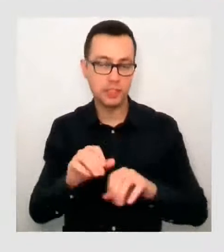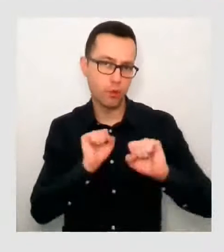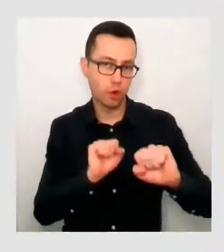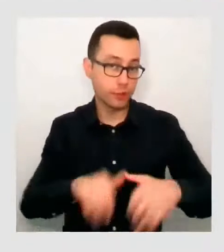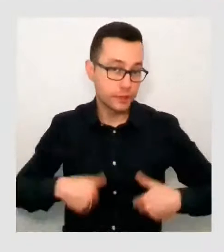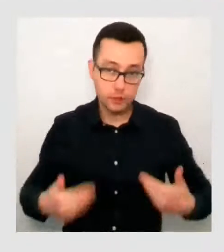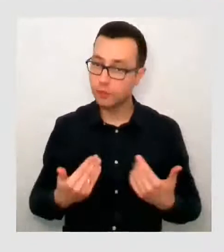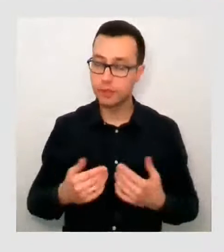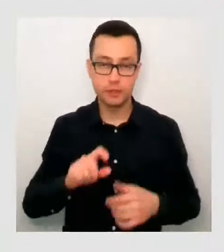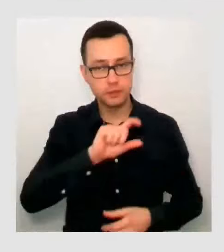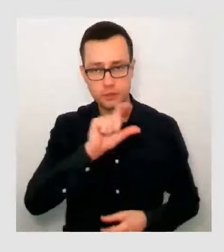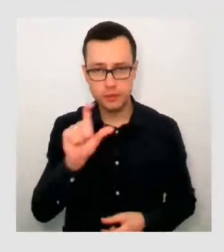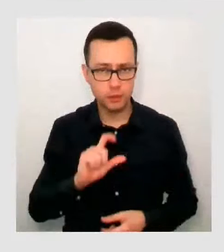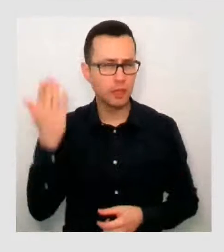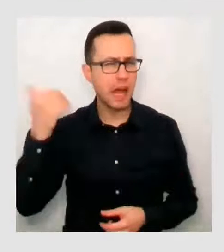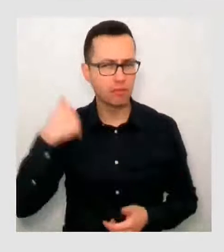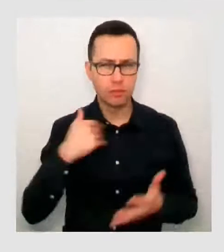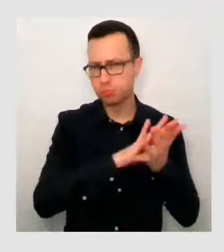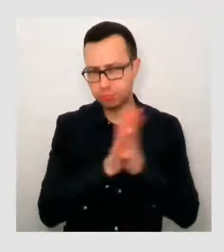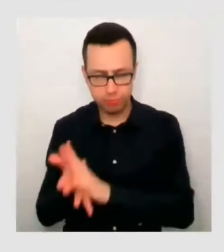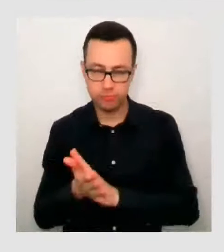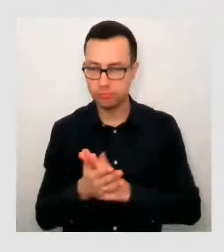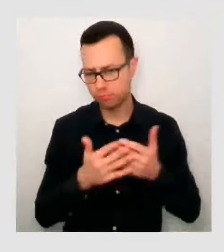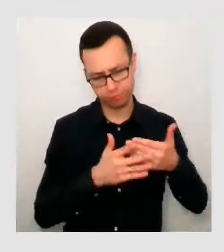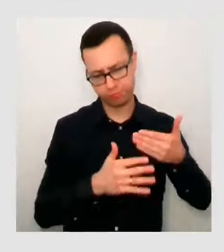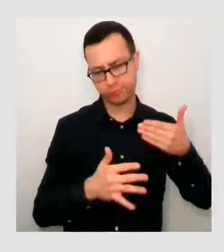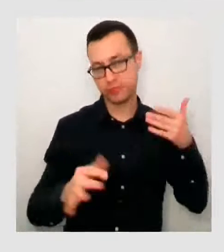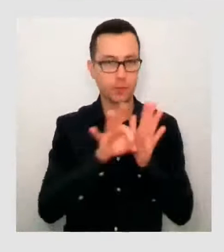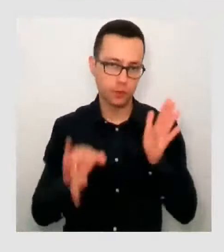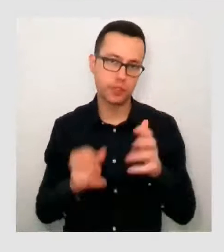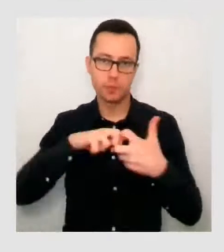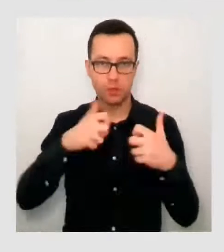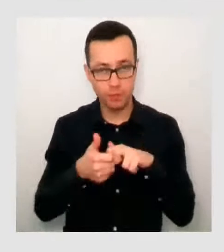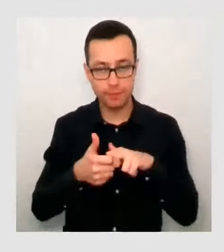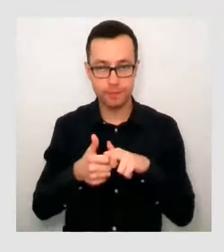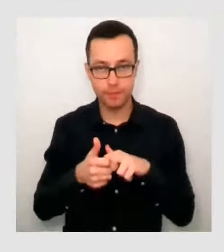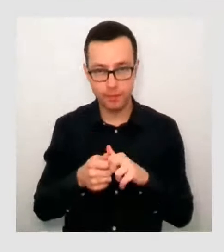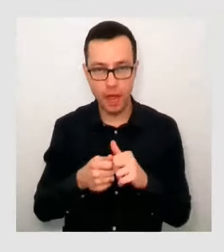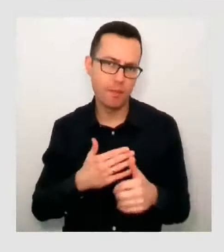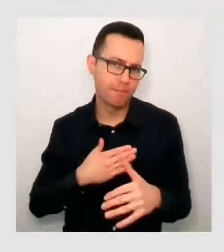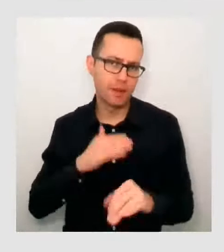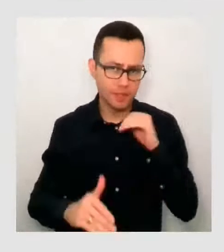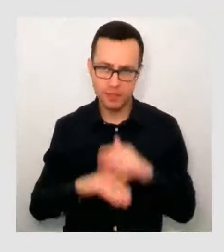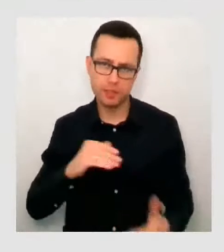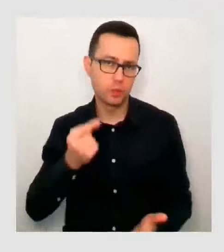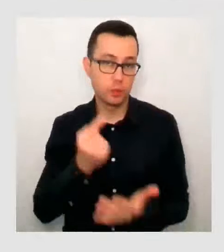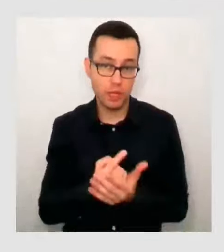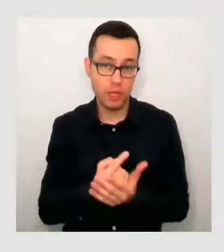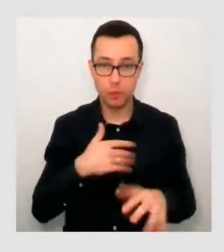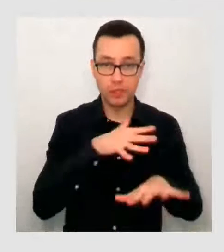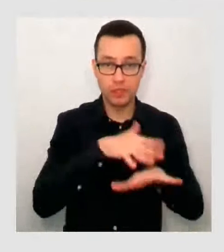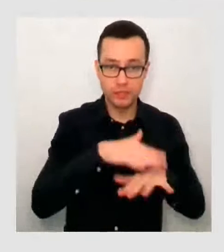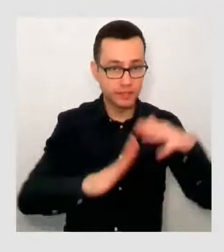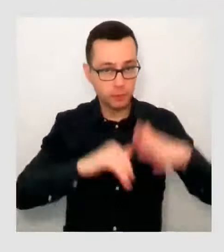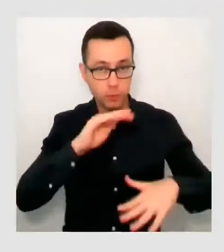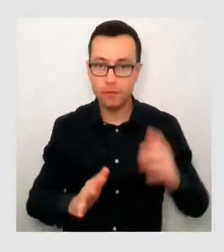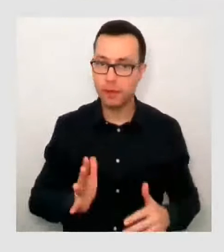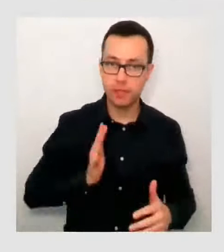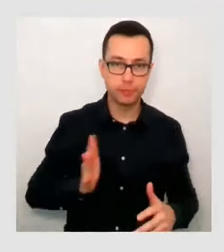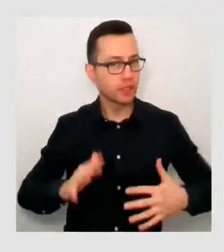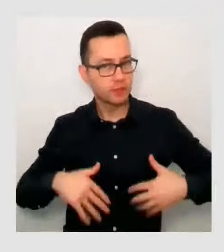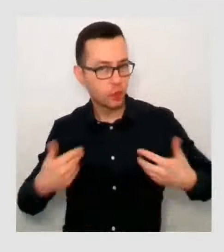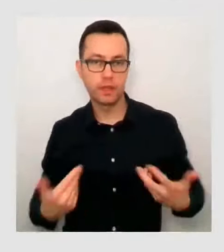mają miejsce od samego początku transformacji. Taki miałem szczęście, że uczestniczyłem w całym procesie budowania systemu powszechnych ubezpieczeń zdrowotnych. Dzisiaj